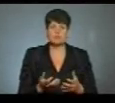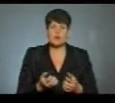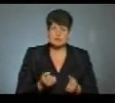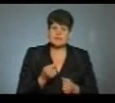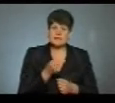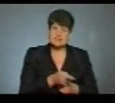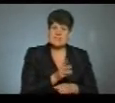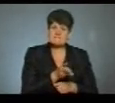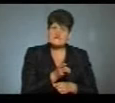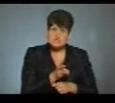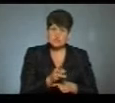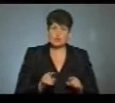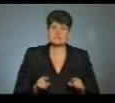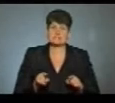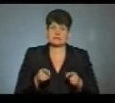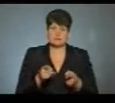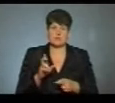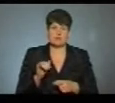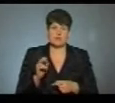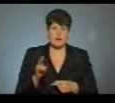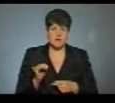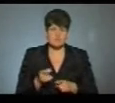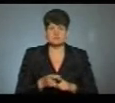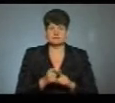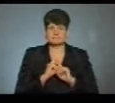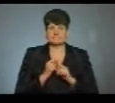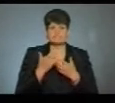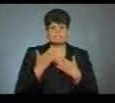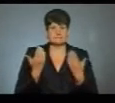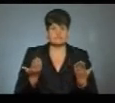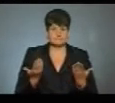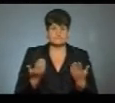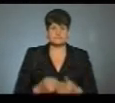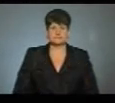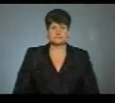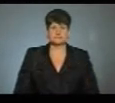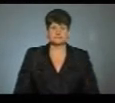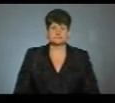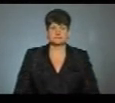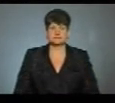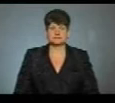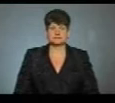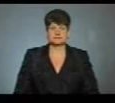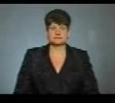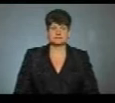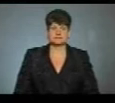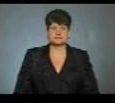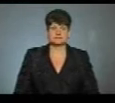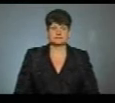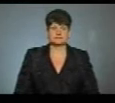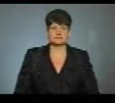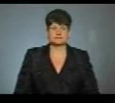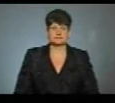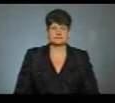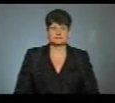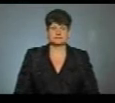їхнє відео затримання Володимира Букатки. Наразі відповіді не отримали. Анастасія Чичко, Андрій Бодак, Володимир Заболотний. Новини на